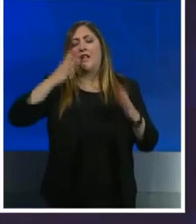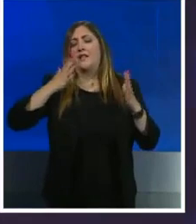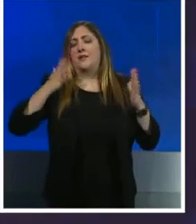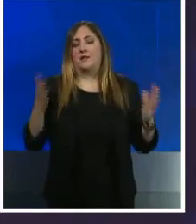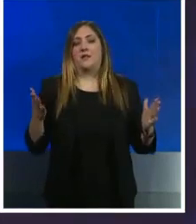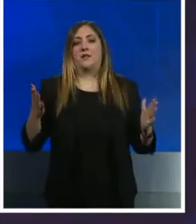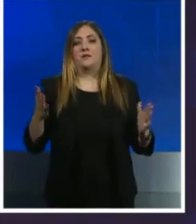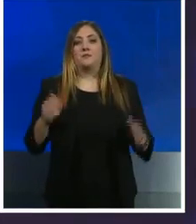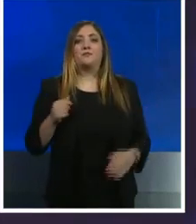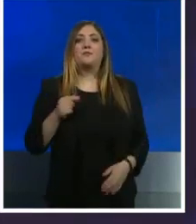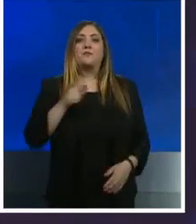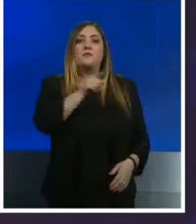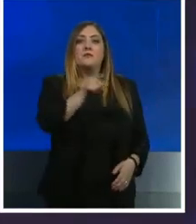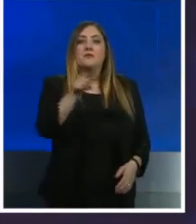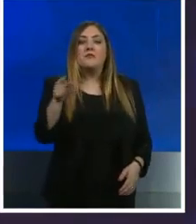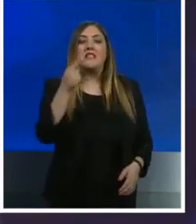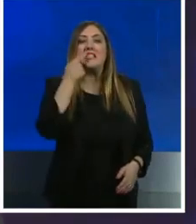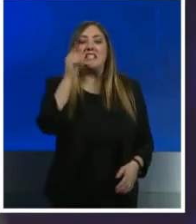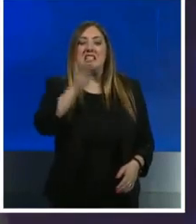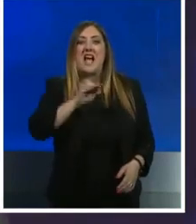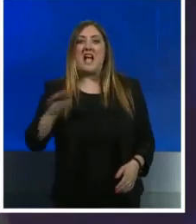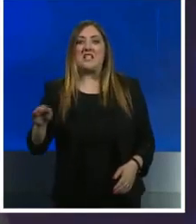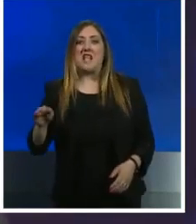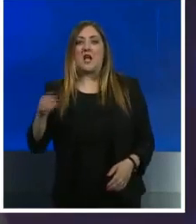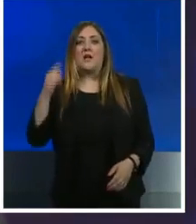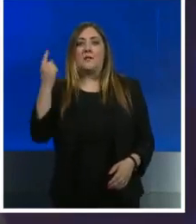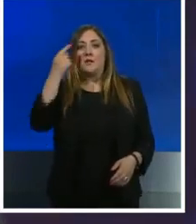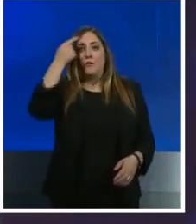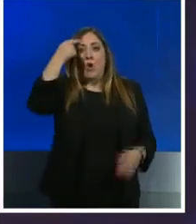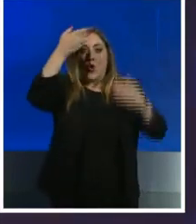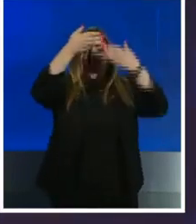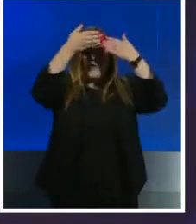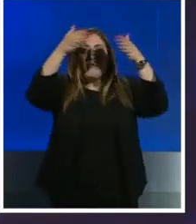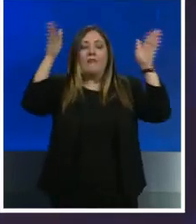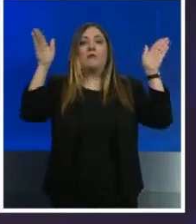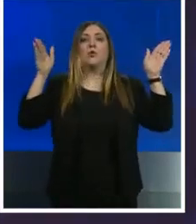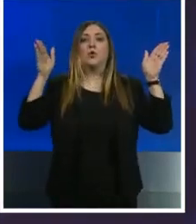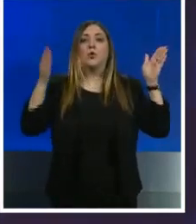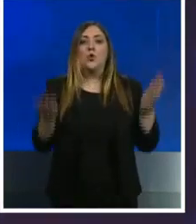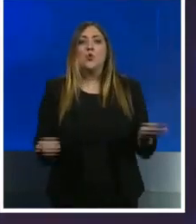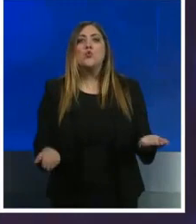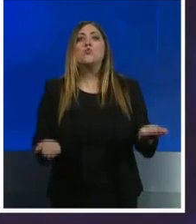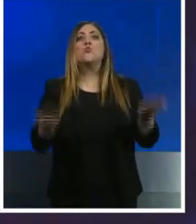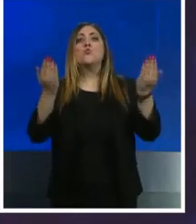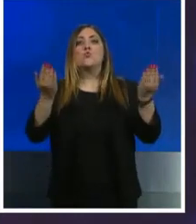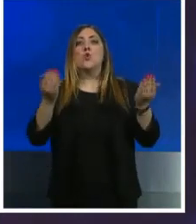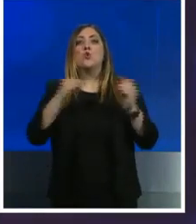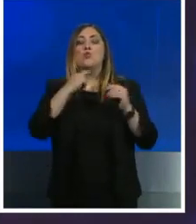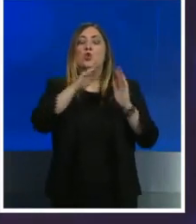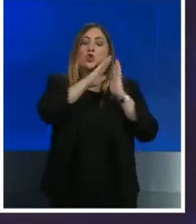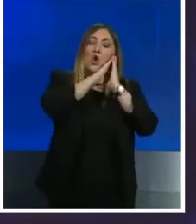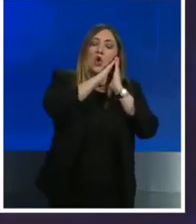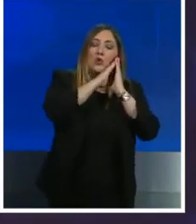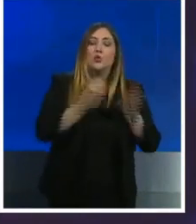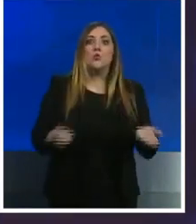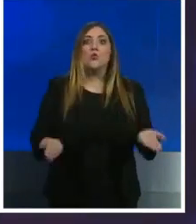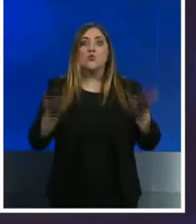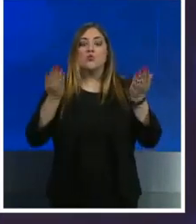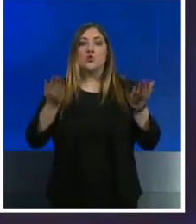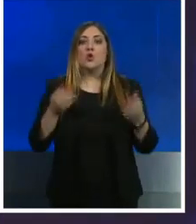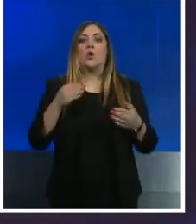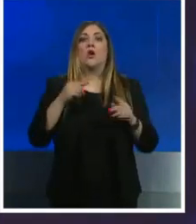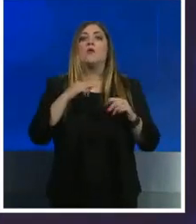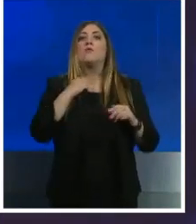L-iżżażaħ li n-nies ta' viżjoni inħeġġiġhom iqumu minn dik l-apatija dwar